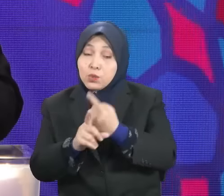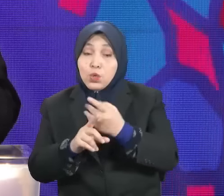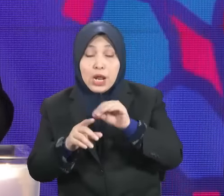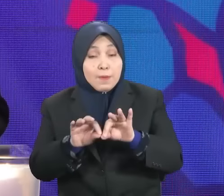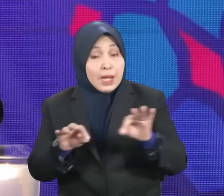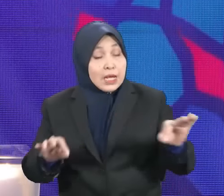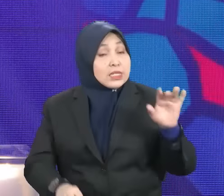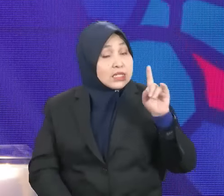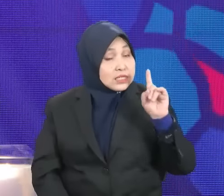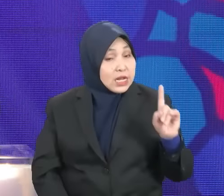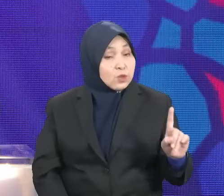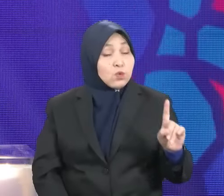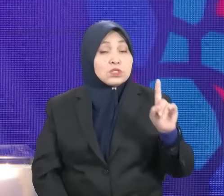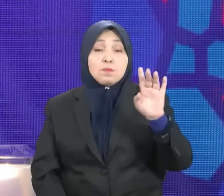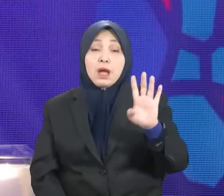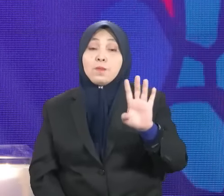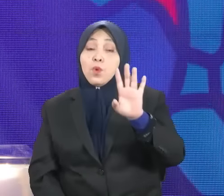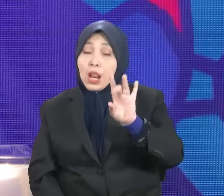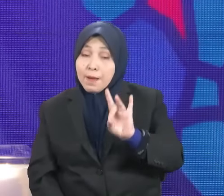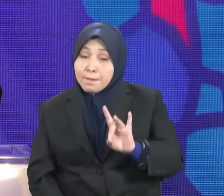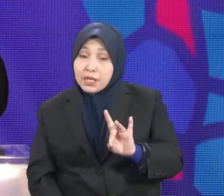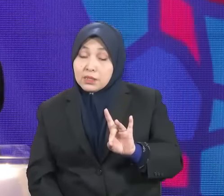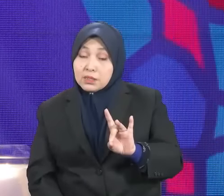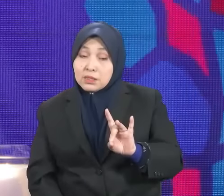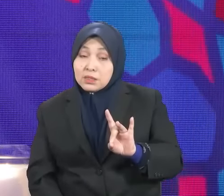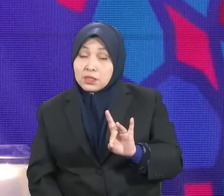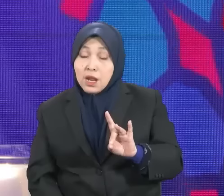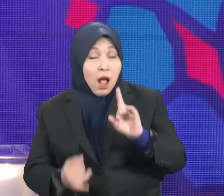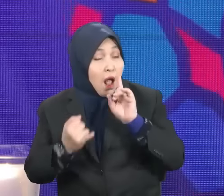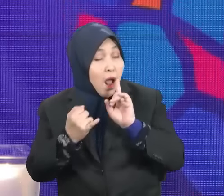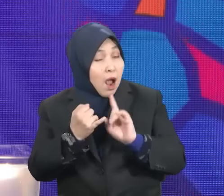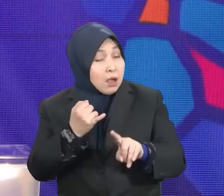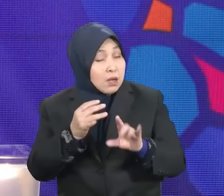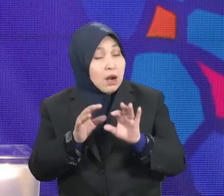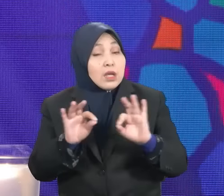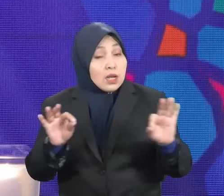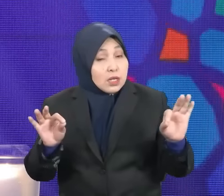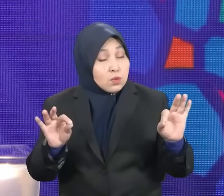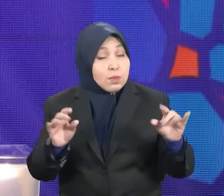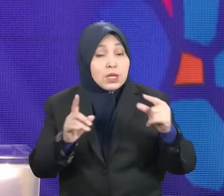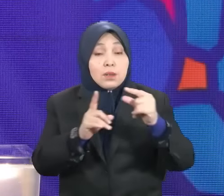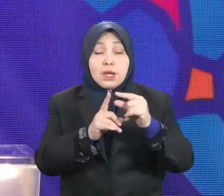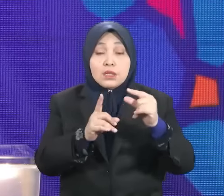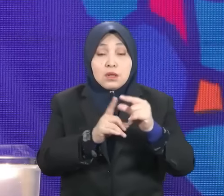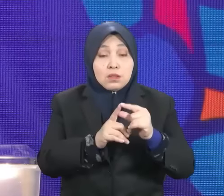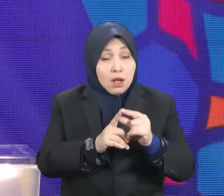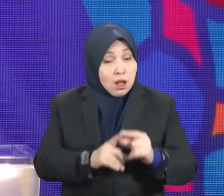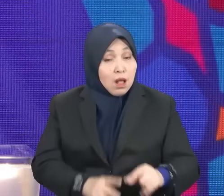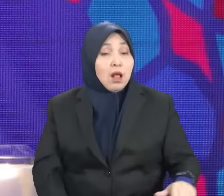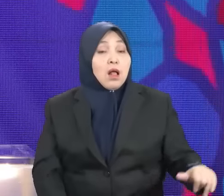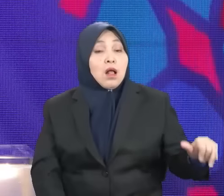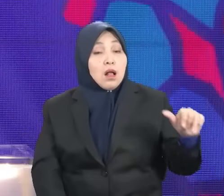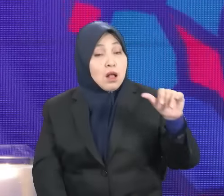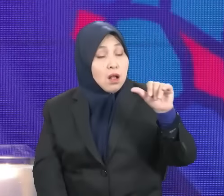yang ke-1048 juga akhir ayat yaitulah pada kalimat qodirun